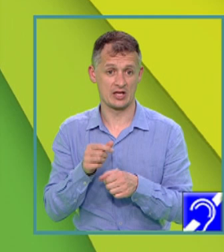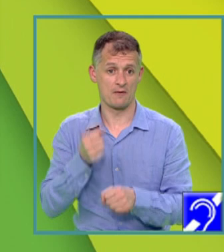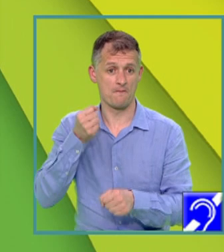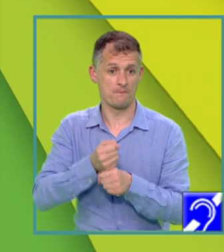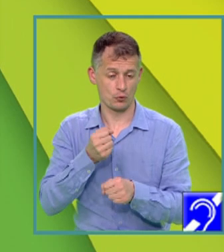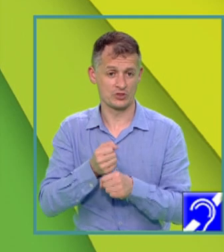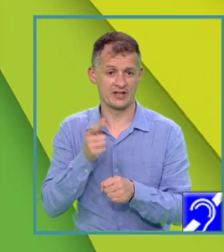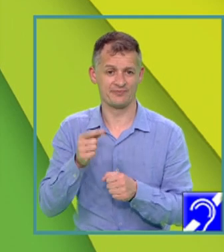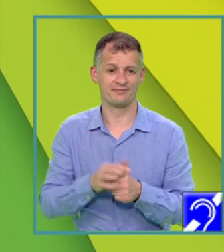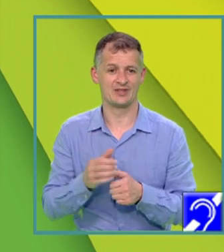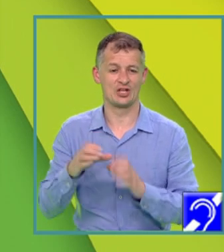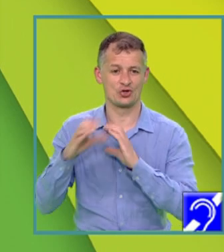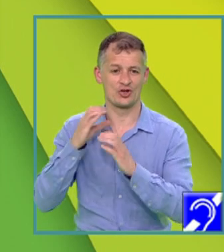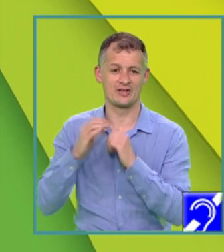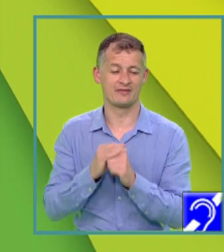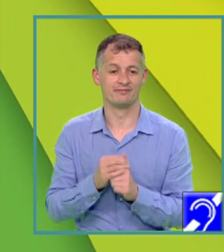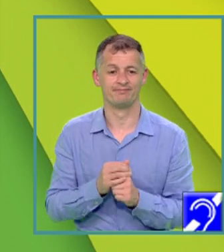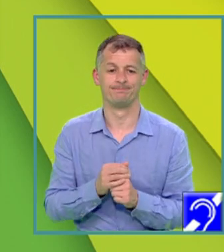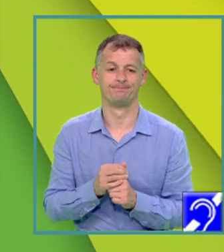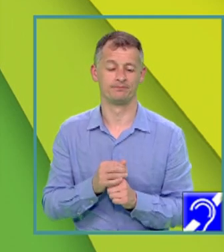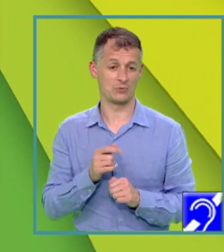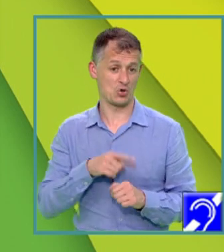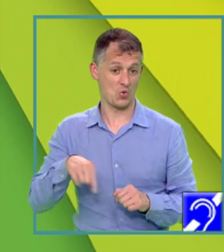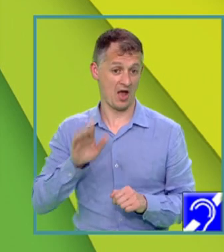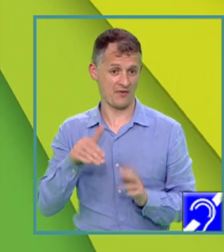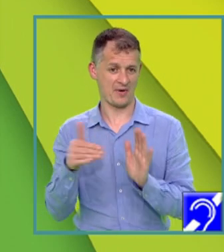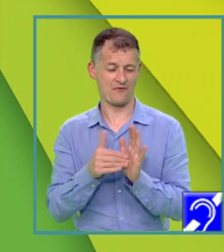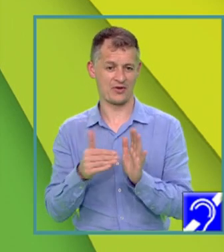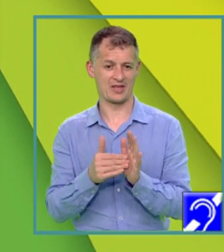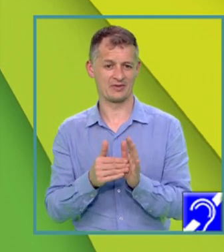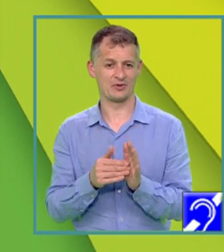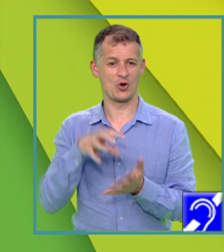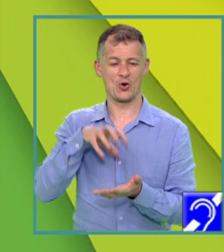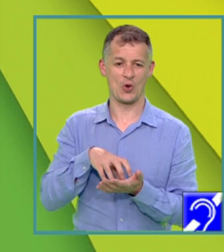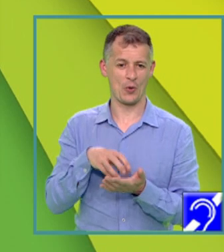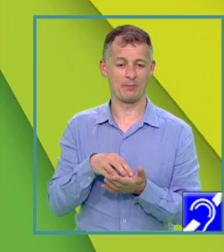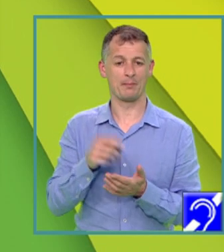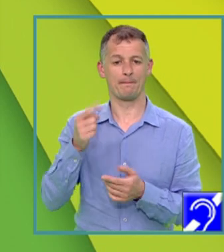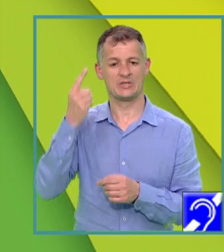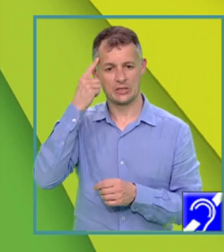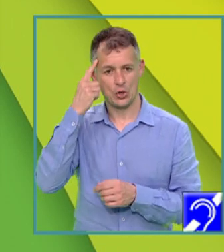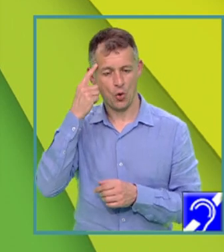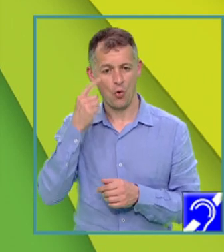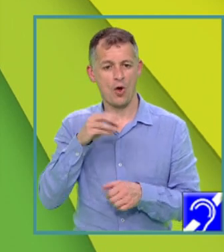socializare. Din punct de vedere afectiv, noi avem nevoie de un climat psihoafectiv pentru a